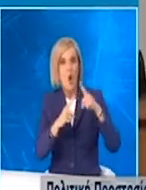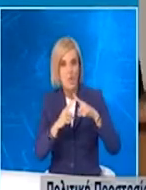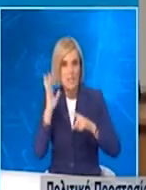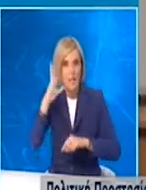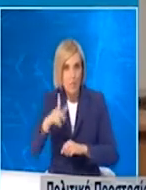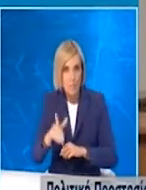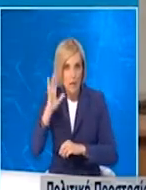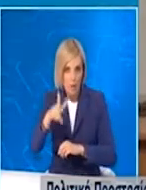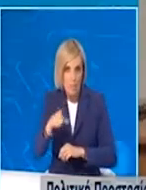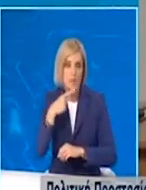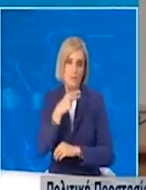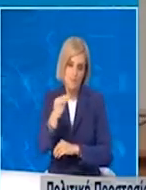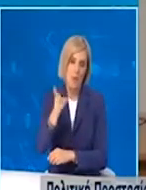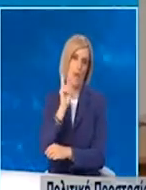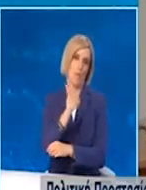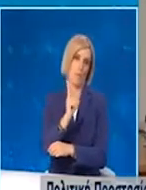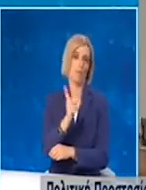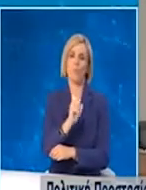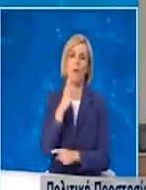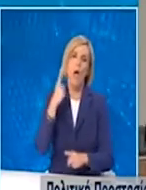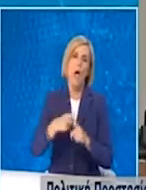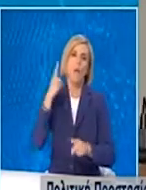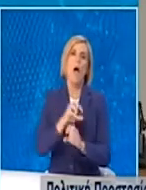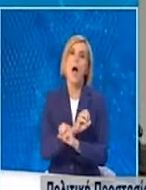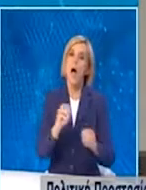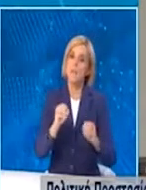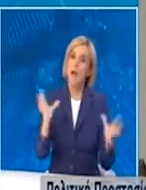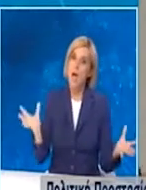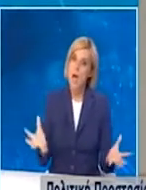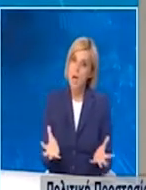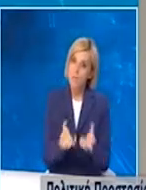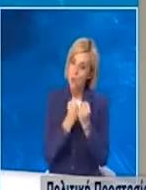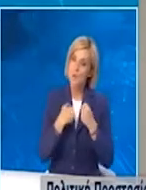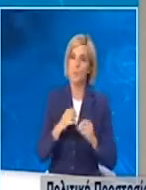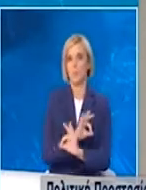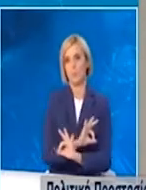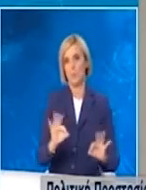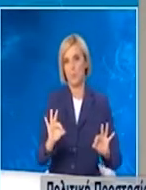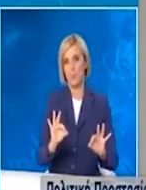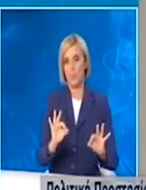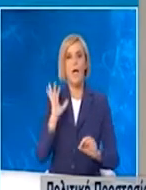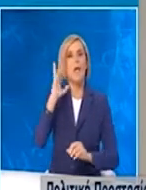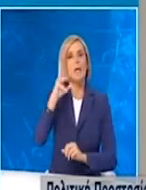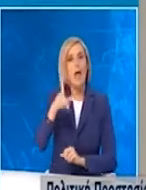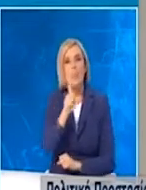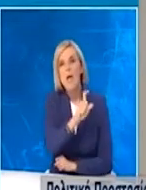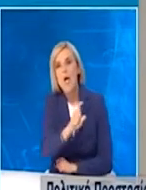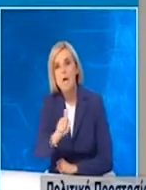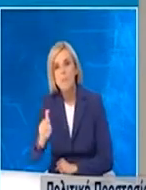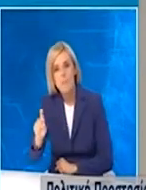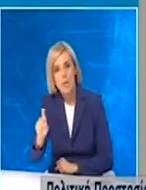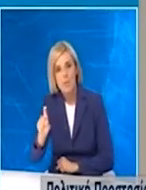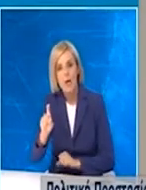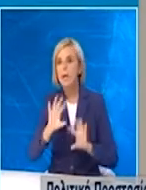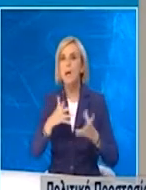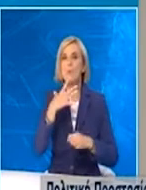Ελλάδα 4.007 κρούσματα, εκ των οποίων 435 παραμένουν ενεργά, 1.030 έχουν λάβει εξιτήριο